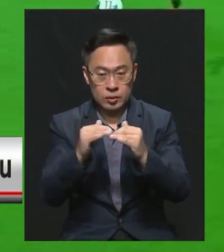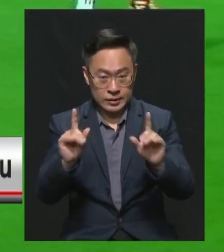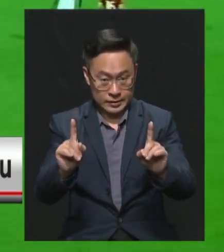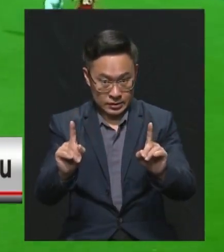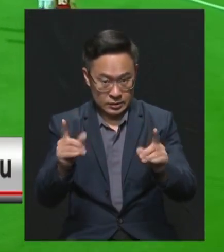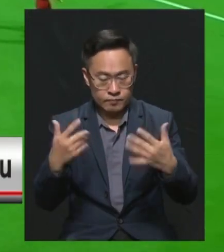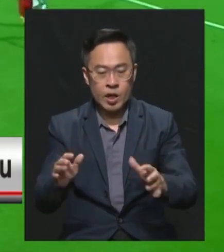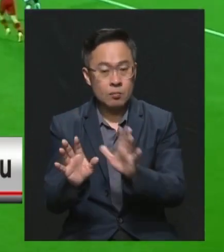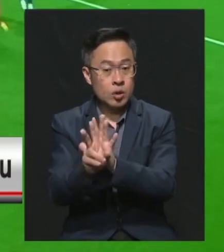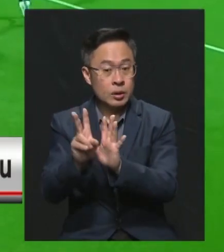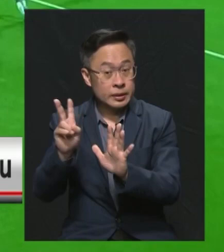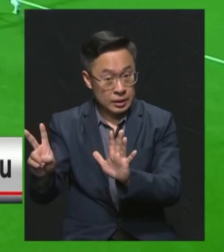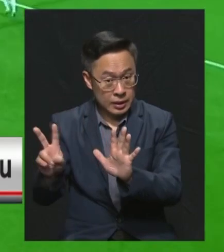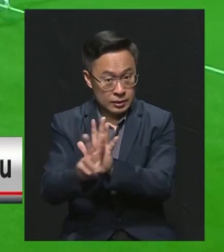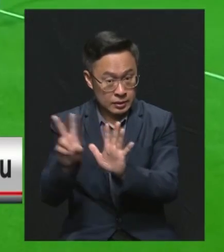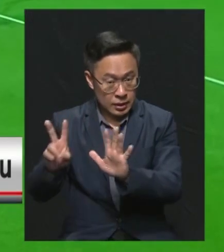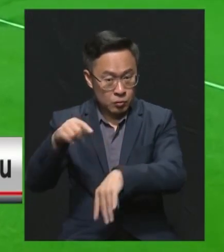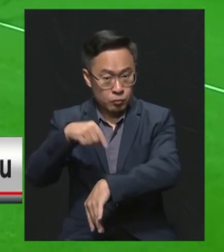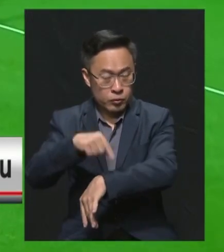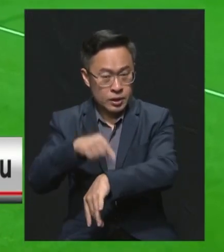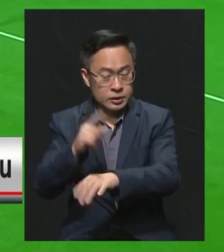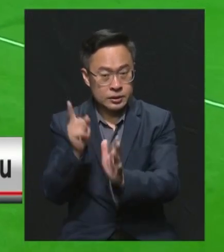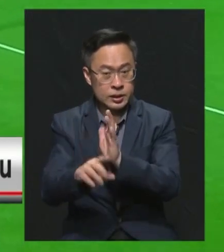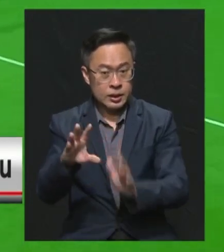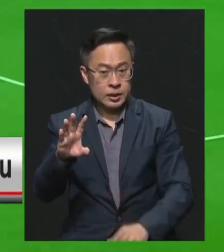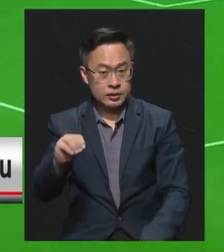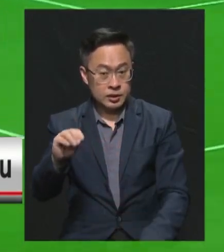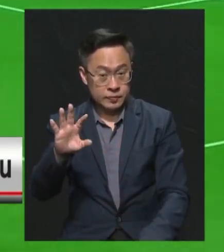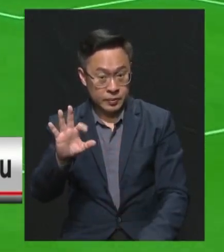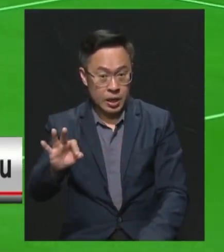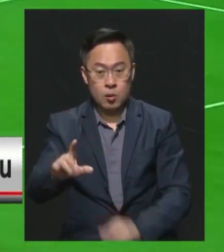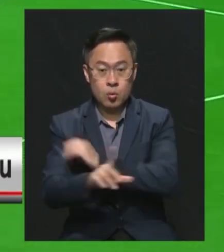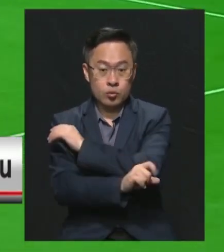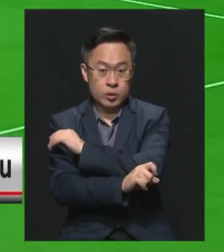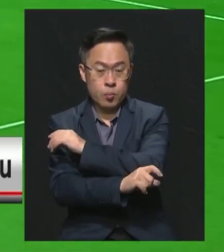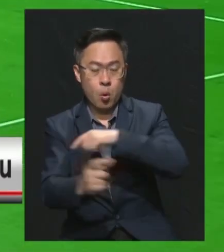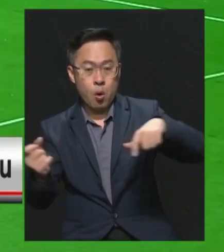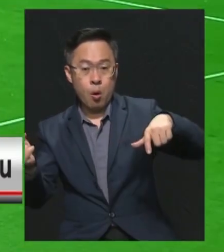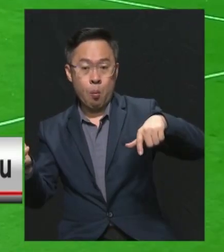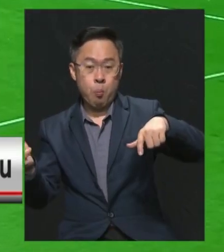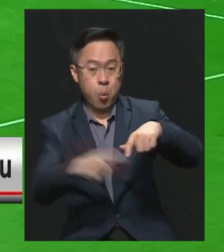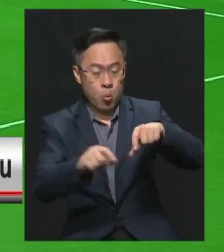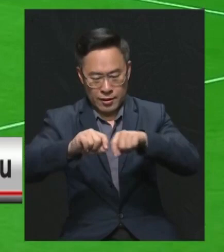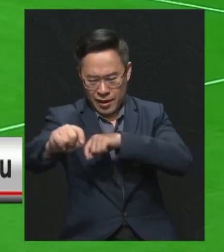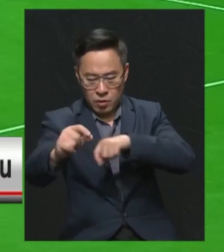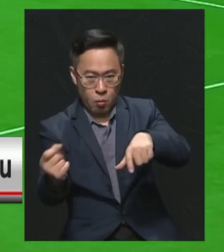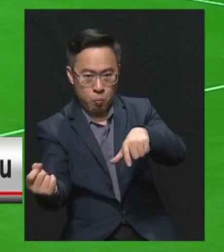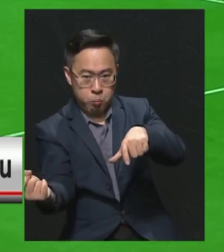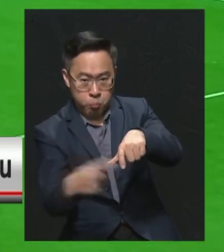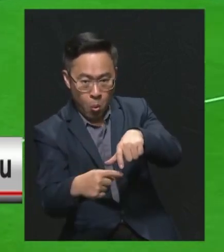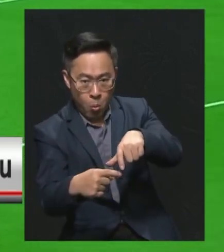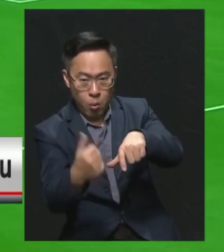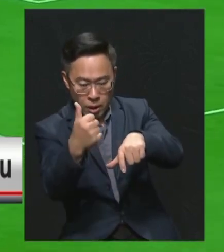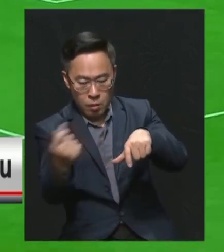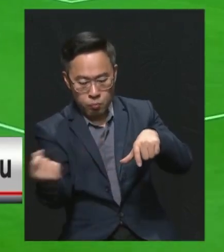ากันครึ่งหลังเริ่มเกมมาได้4นาทีค่ะสิงคโปร์มาได้ประตูขึ้นนำจากลูกยิงไกลลูกนี้ค่ะชาฮิร